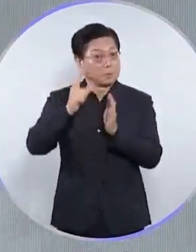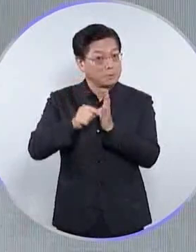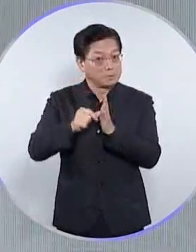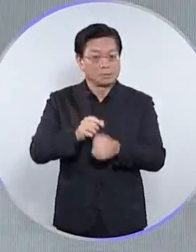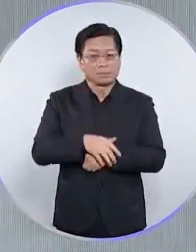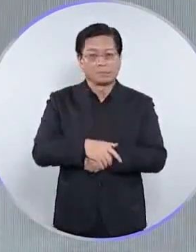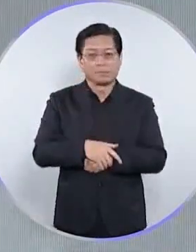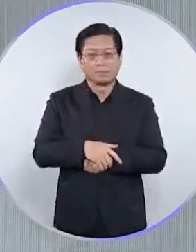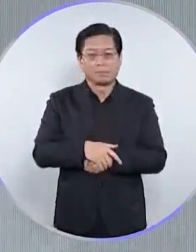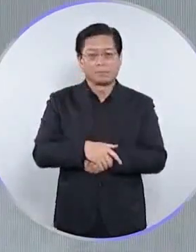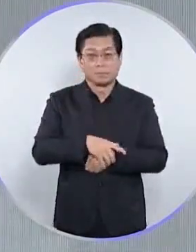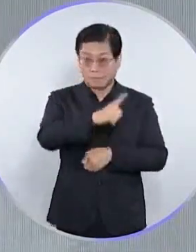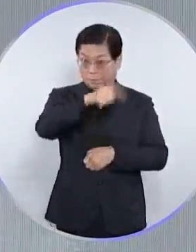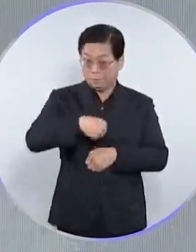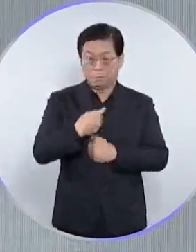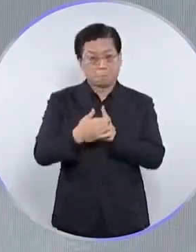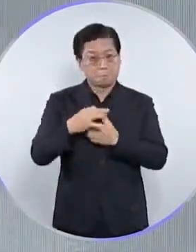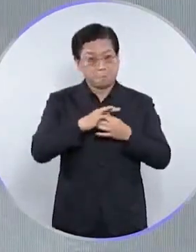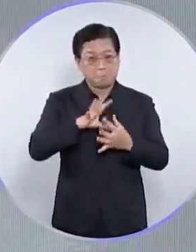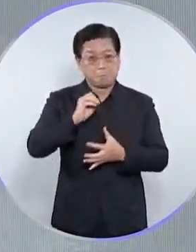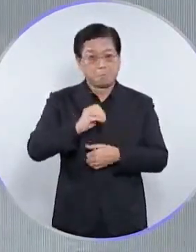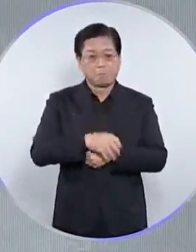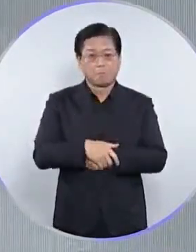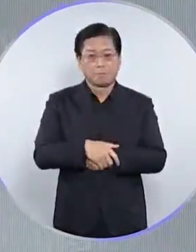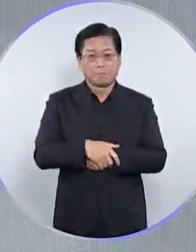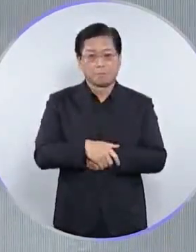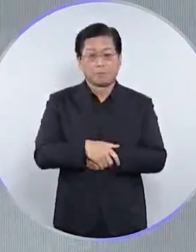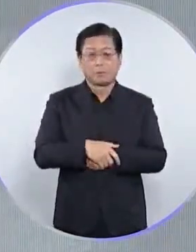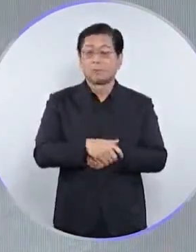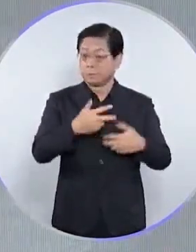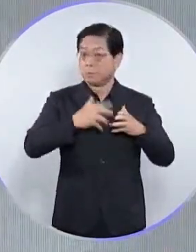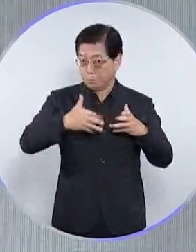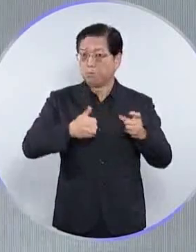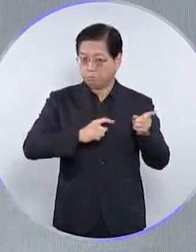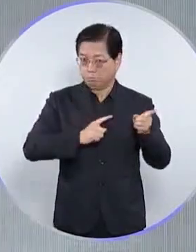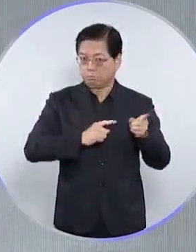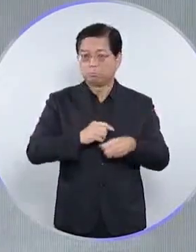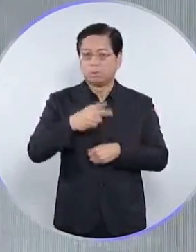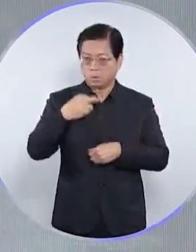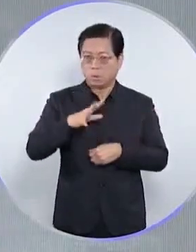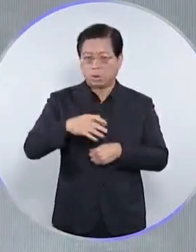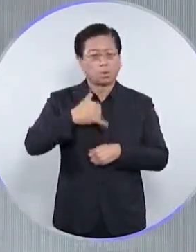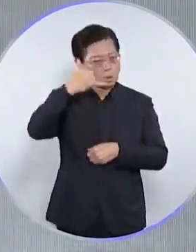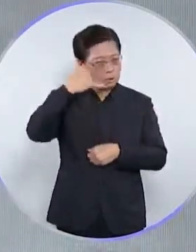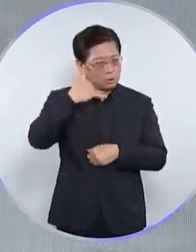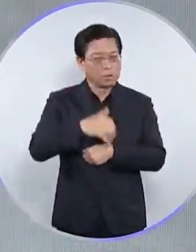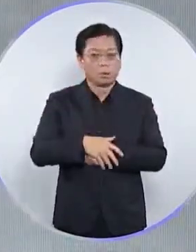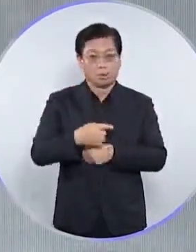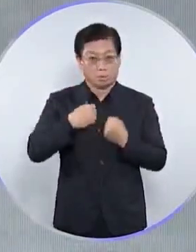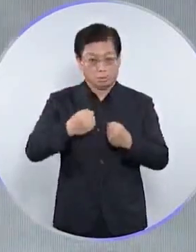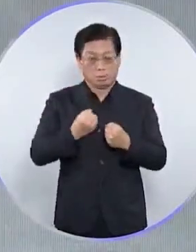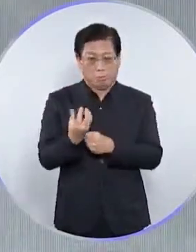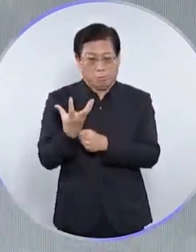阵，你有来关心过吗？去买蔡总统。再来拍一个电话，伫我高